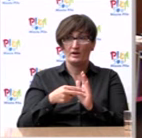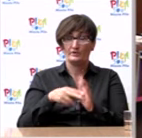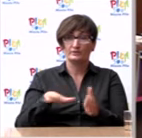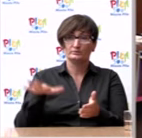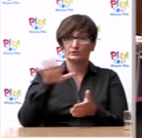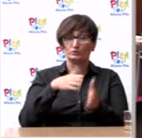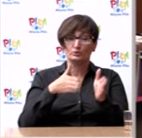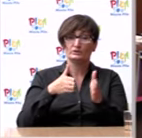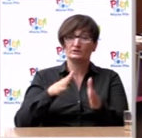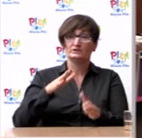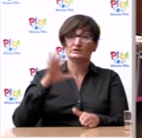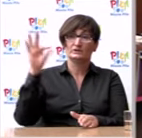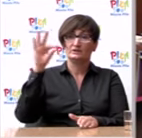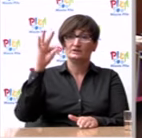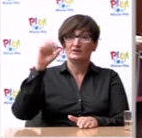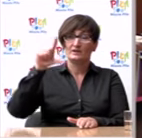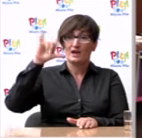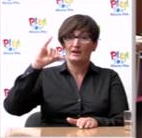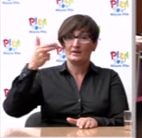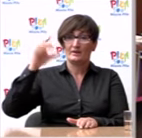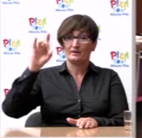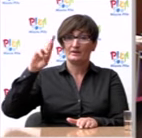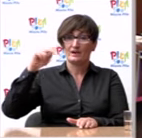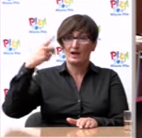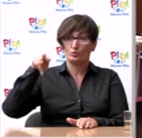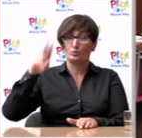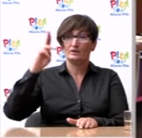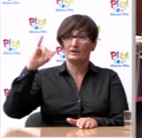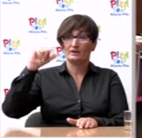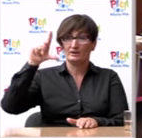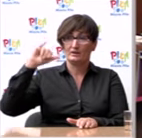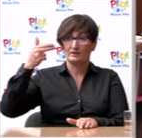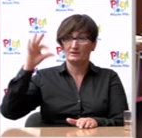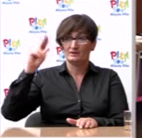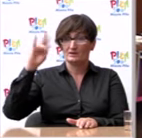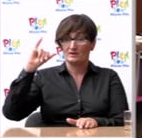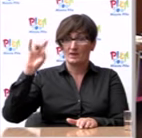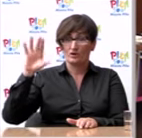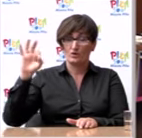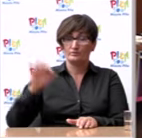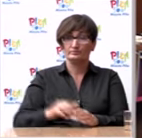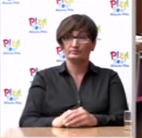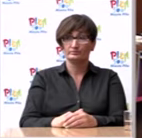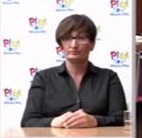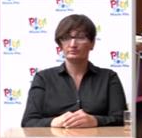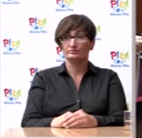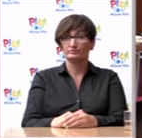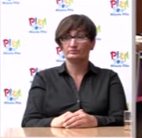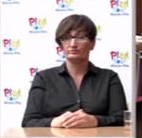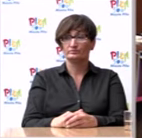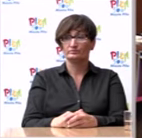ulicy Bohaterów Stalingradu generała Sikorskiego i Kilińskiego. Proszę o podniesienie ręki i naciśnięcie przycisku. Uchwałę wraz ze zgłoszoną